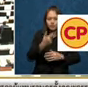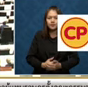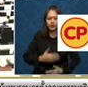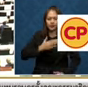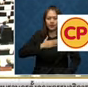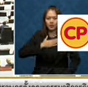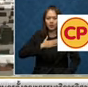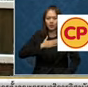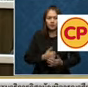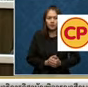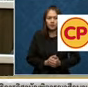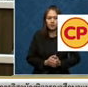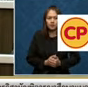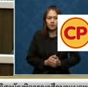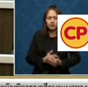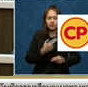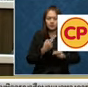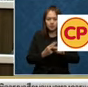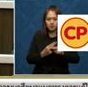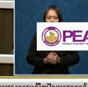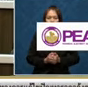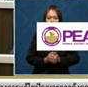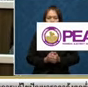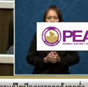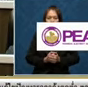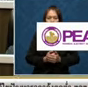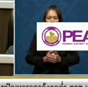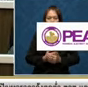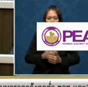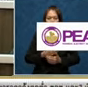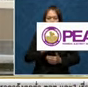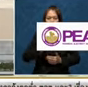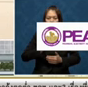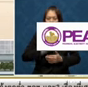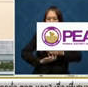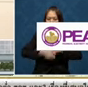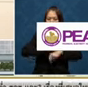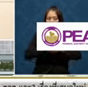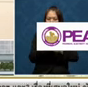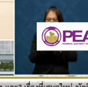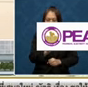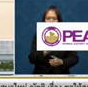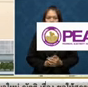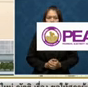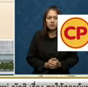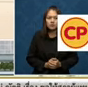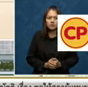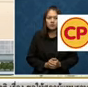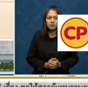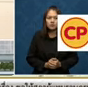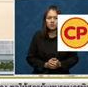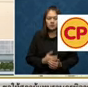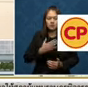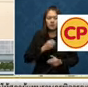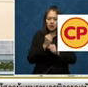พเจ้า ข้าพเจ้านายมังกรยนต์ตระกูล ข้าพเจ้าจะปฏิบัติหน้าที่ด้วยความซื่อสัตย์สุจริต ขอปฏิญาณว่าข้